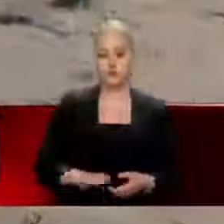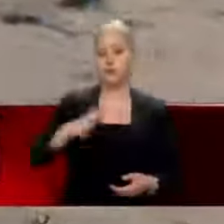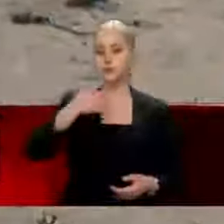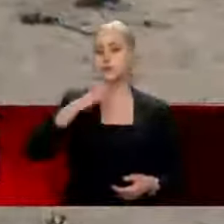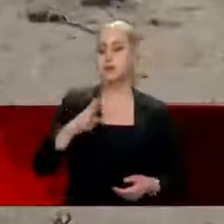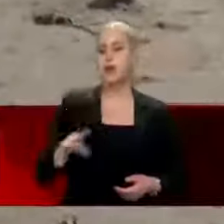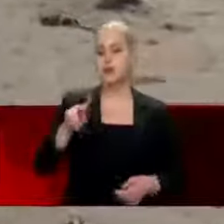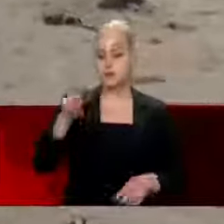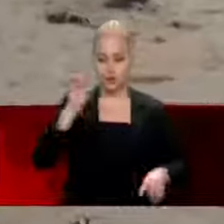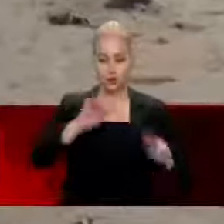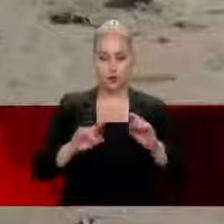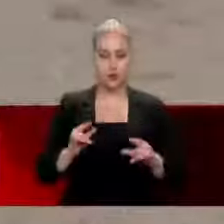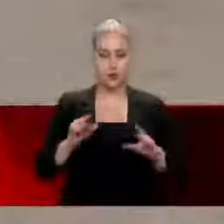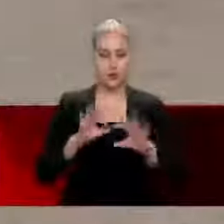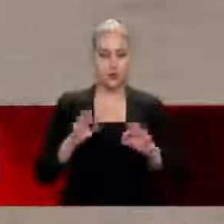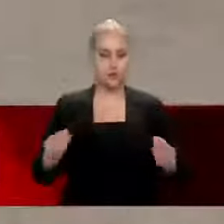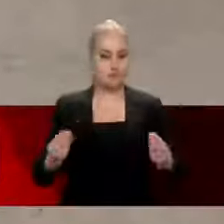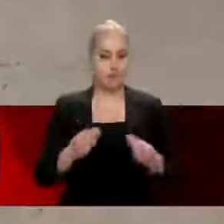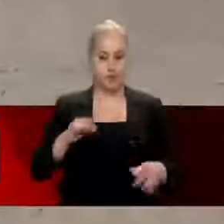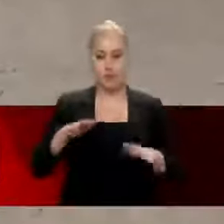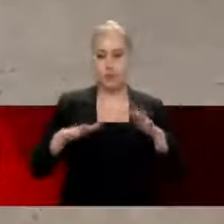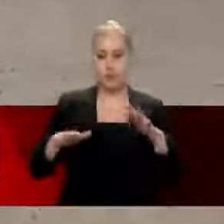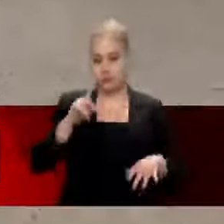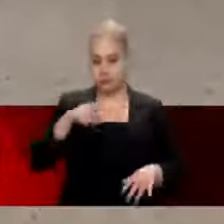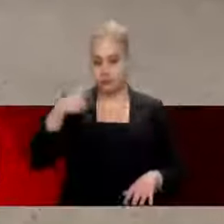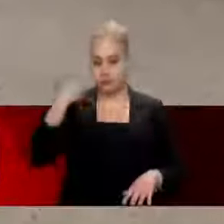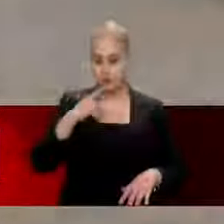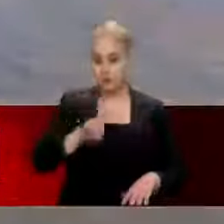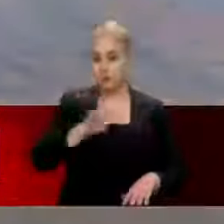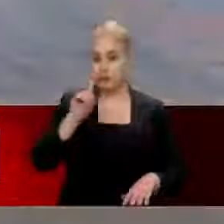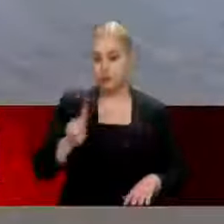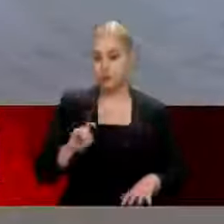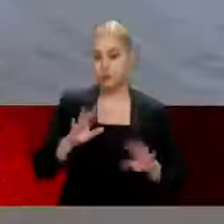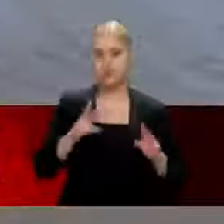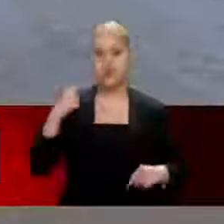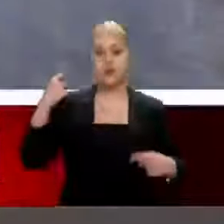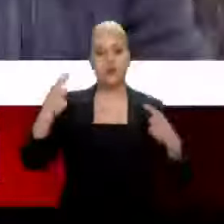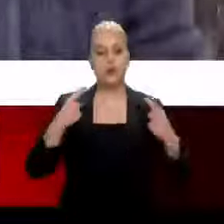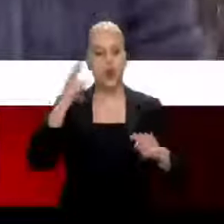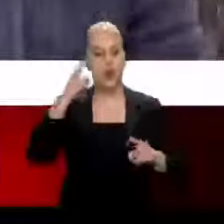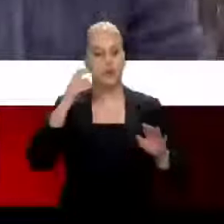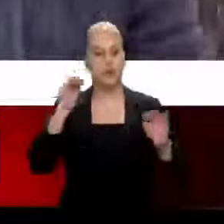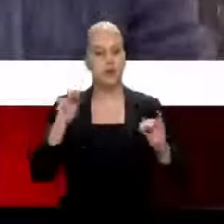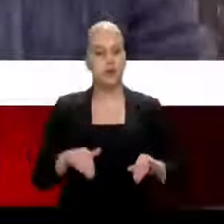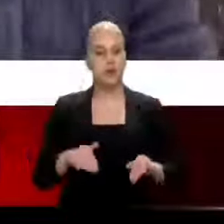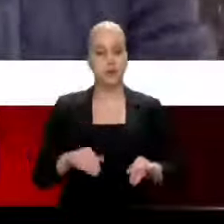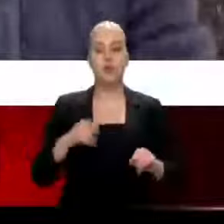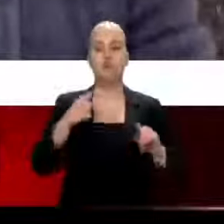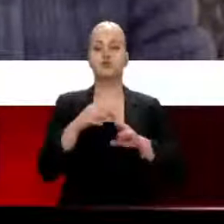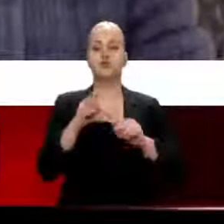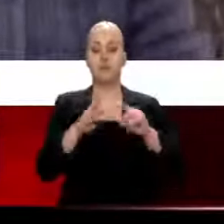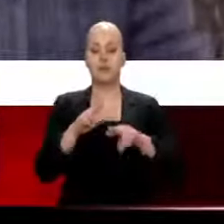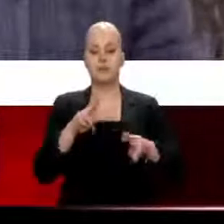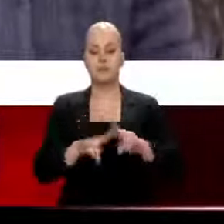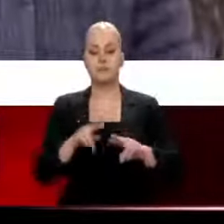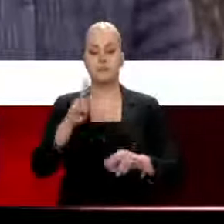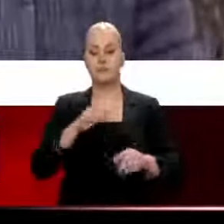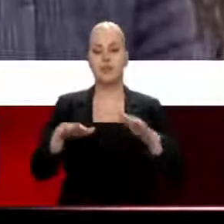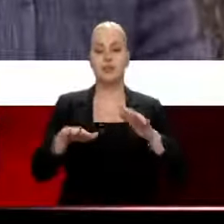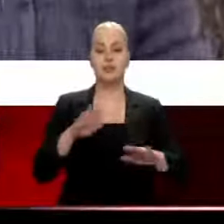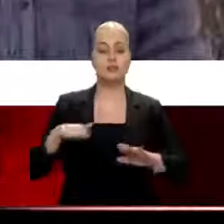Sahilin bu görüntüsü tedirgin etti. Depremden kaynaklı mı sorusu ister istemez akıllara geldi. Tsunami etkiler genellikle